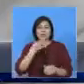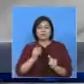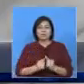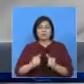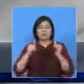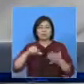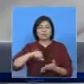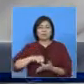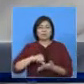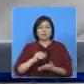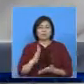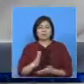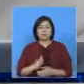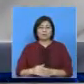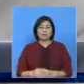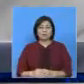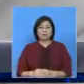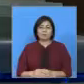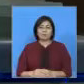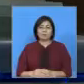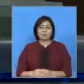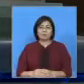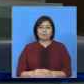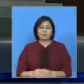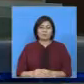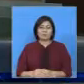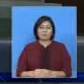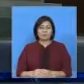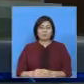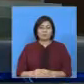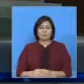үлесін қосып келеді. Нұрболат Досжан, Гүлдана Кәленқызы, Азамат Сауханов, Ақтөбе телеарнасы.